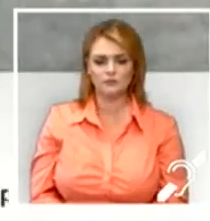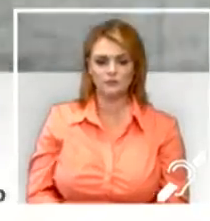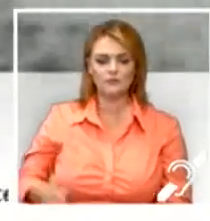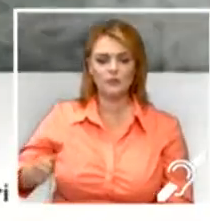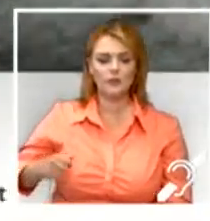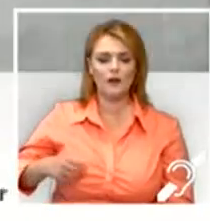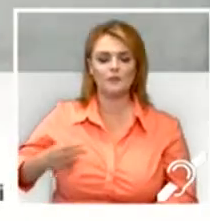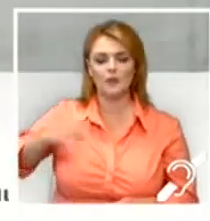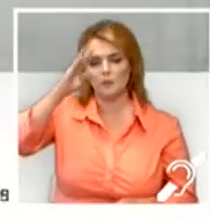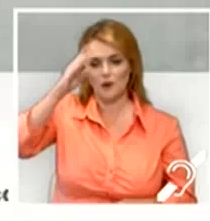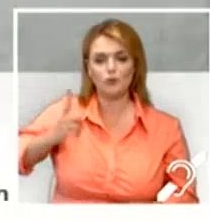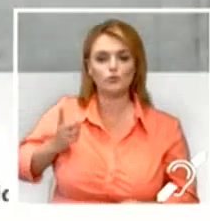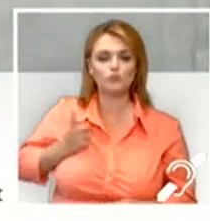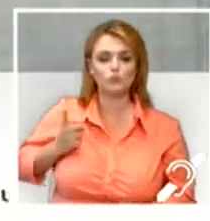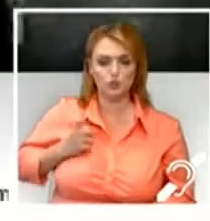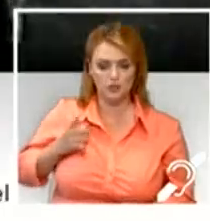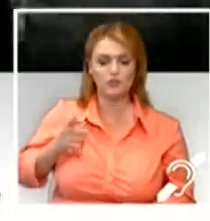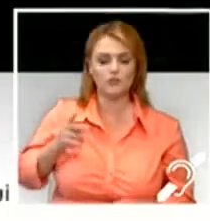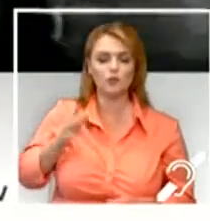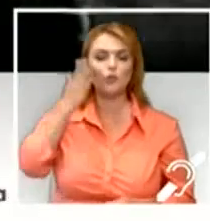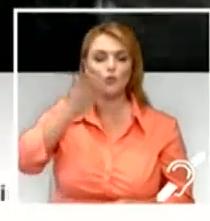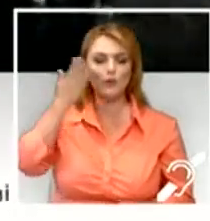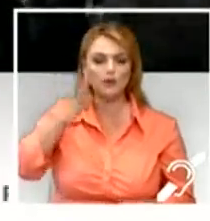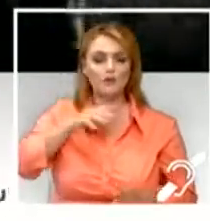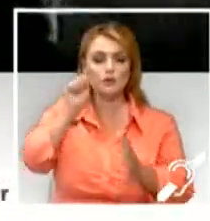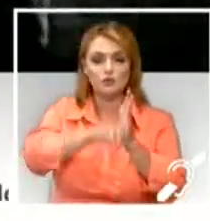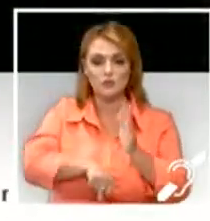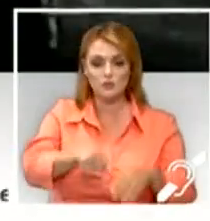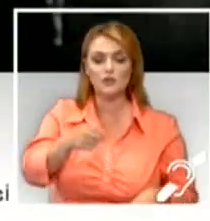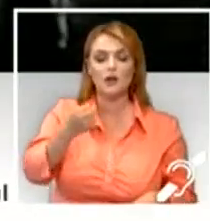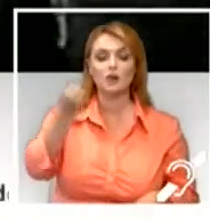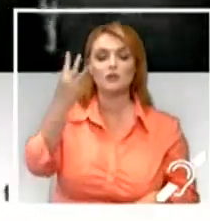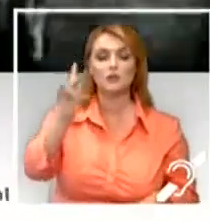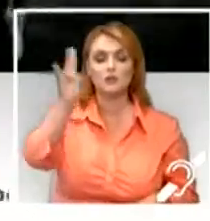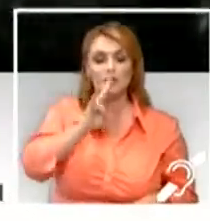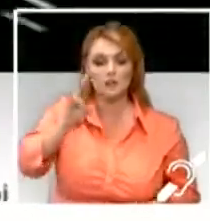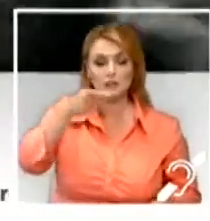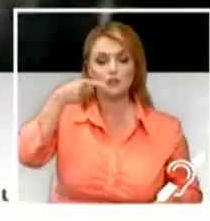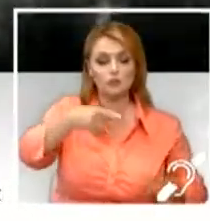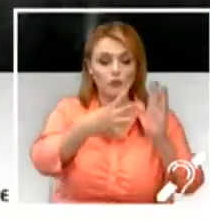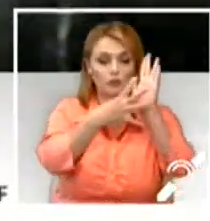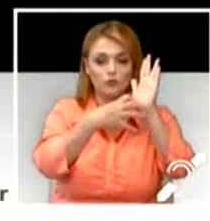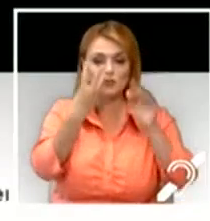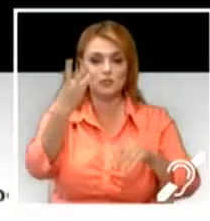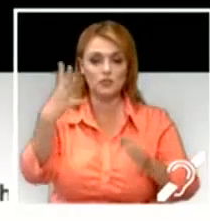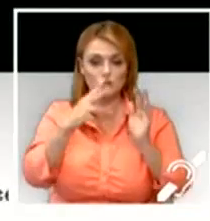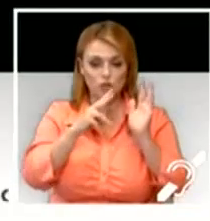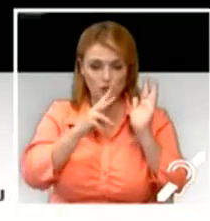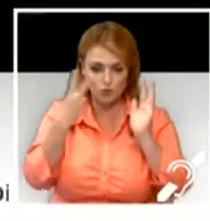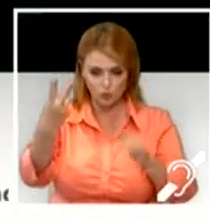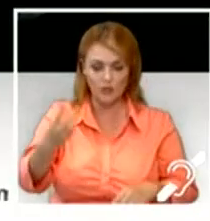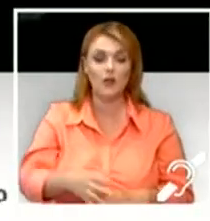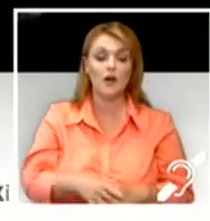Grănicerul român Dumitru Vieru a fost împușcat în noaptea de 12 spre 13 noiembrie 1932, în timp ce patrulea